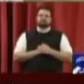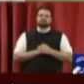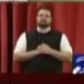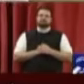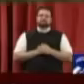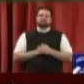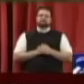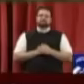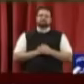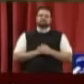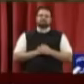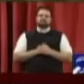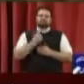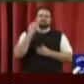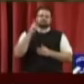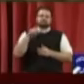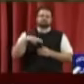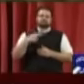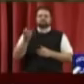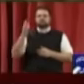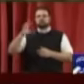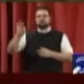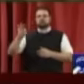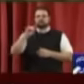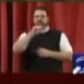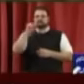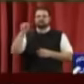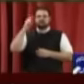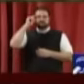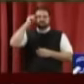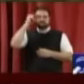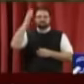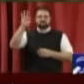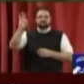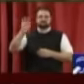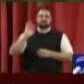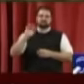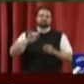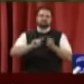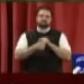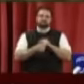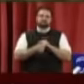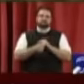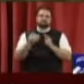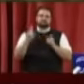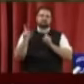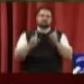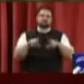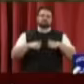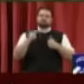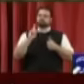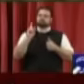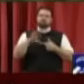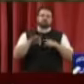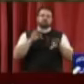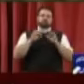cât se poate. Când tu ești într-un alt nivel sau gândești un pic altfel sau ți-ai schimbat anumite moduri, nu-i mai găsești.